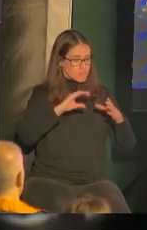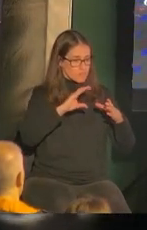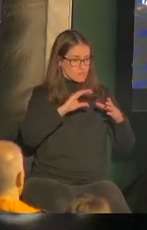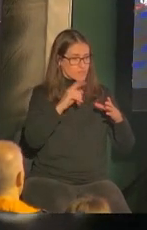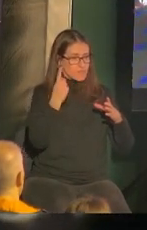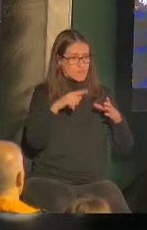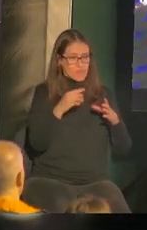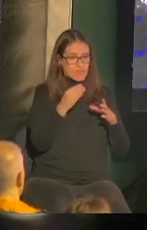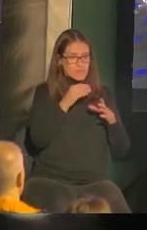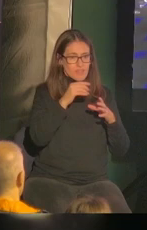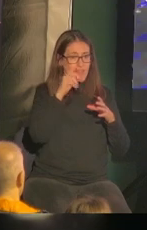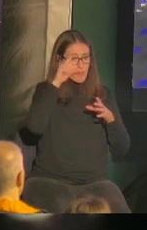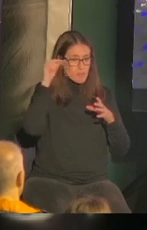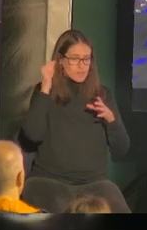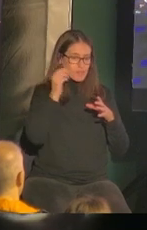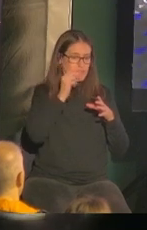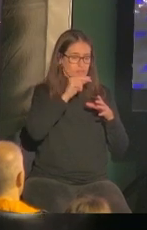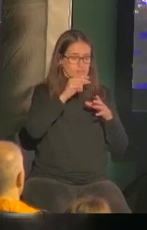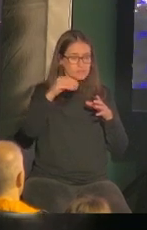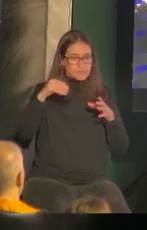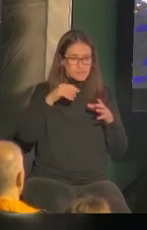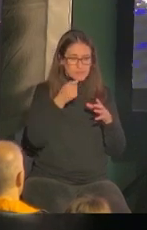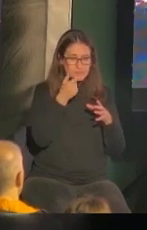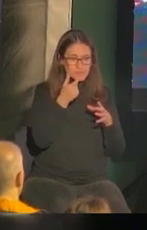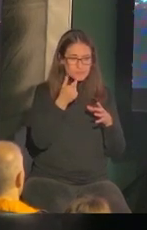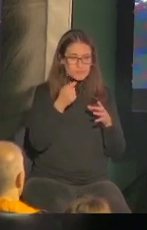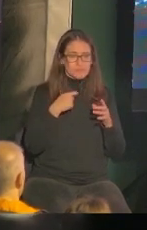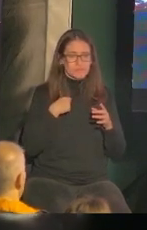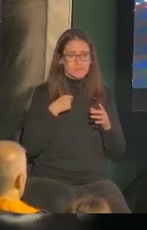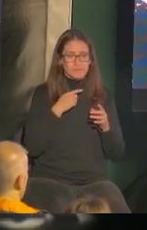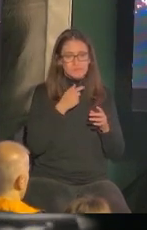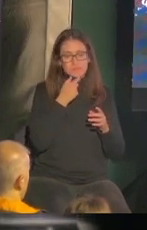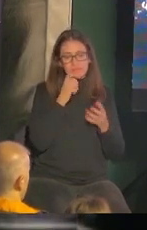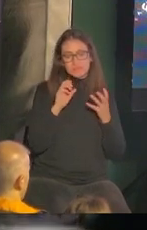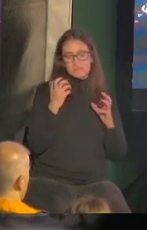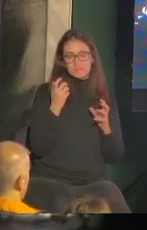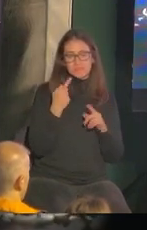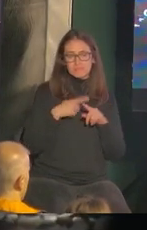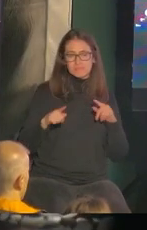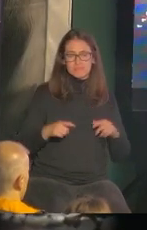amb ametlla, li he volgut donar com un toc diferent